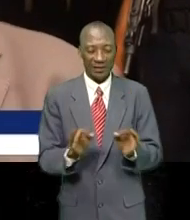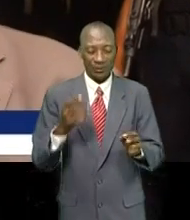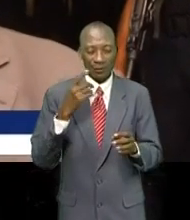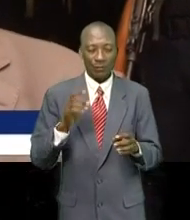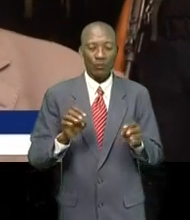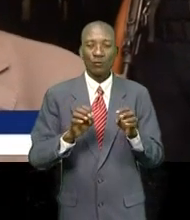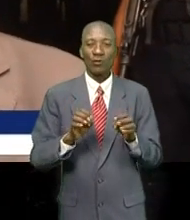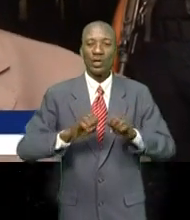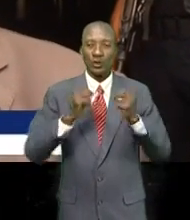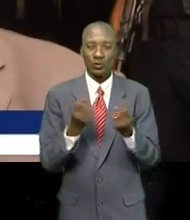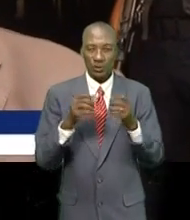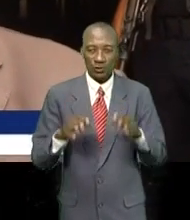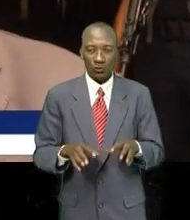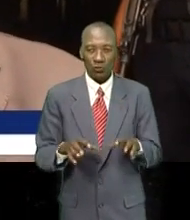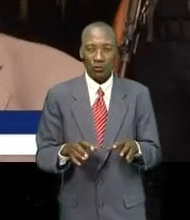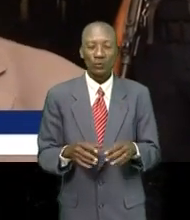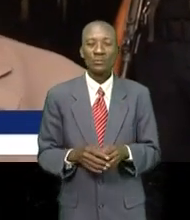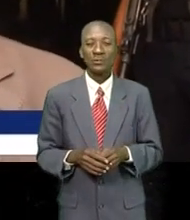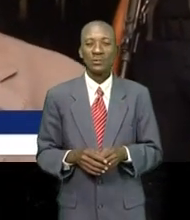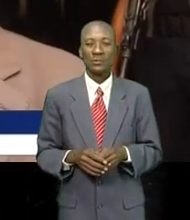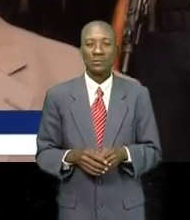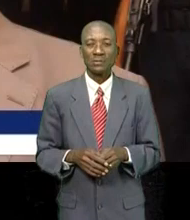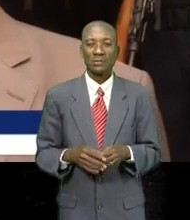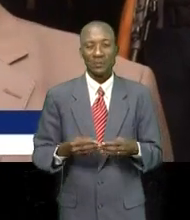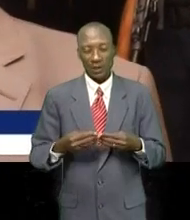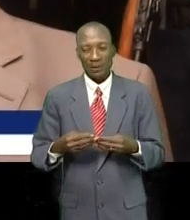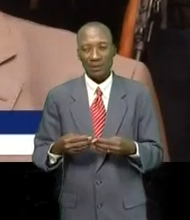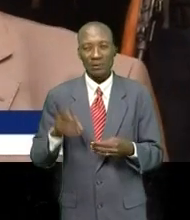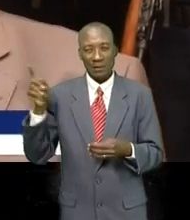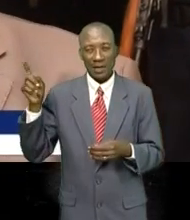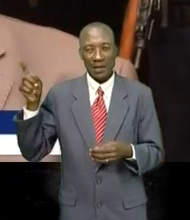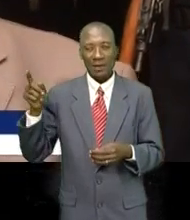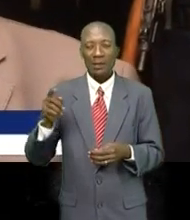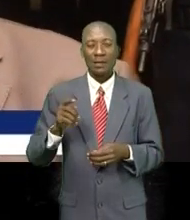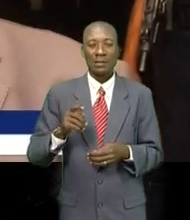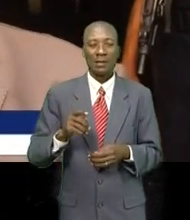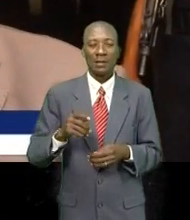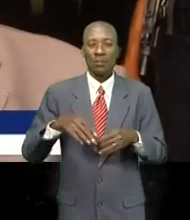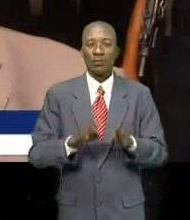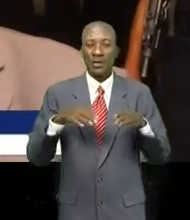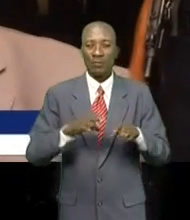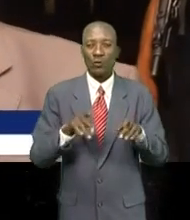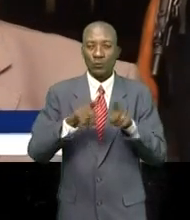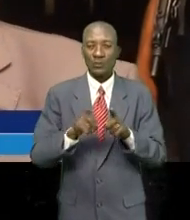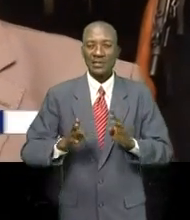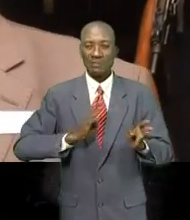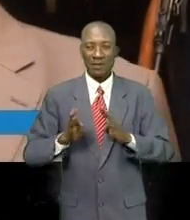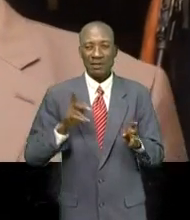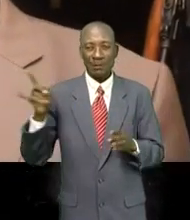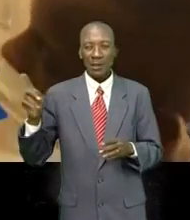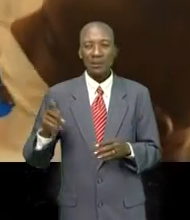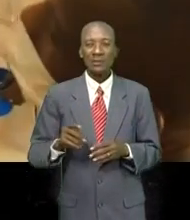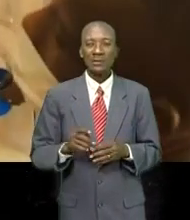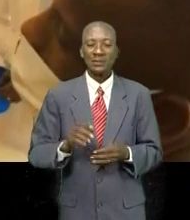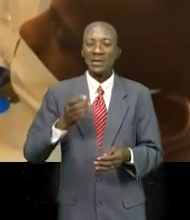et l'association des exportateurs de café et cacao à Boutembeni, là où il y a beaucoup de la fraude qui ne respecte pas les normes et la procédure conformément